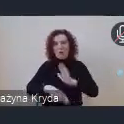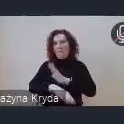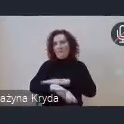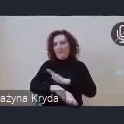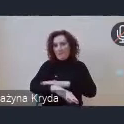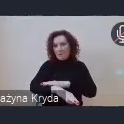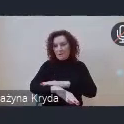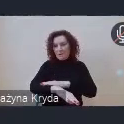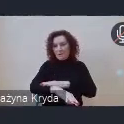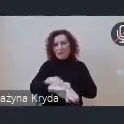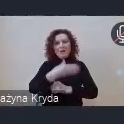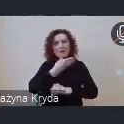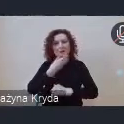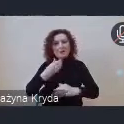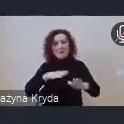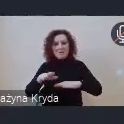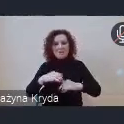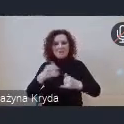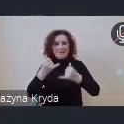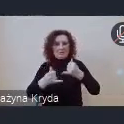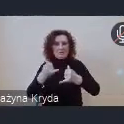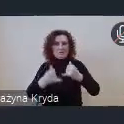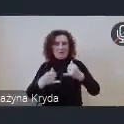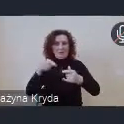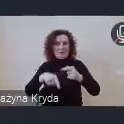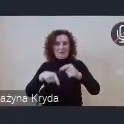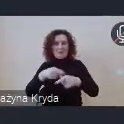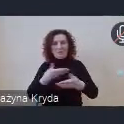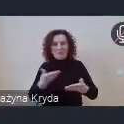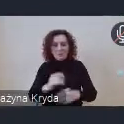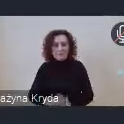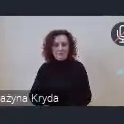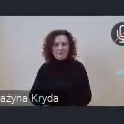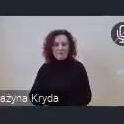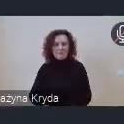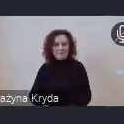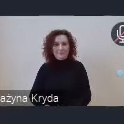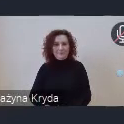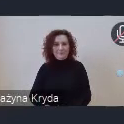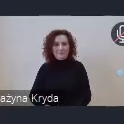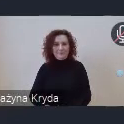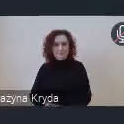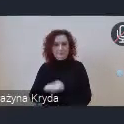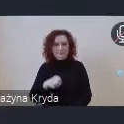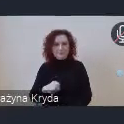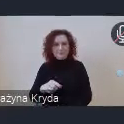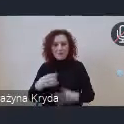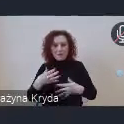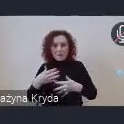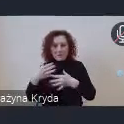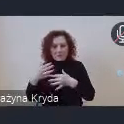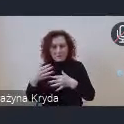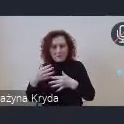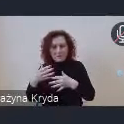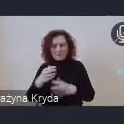stopy i tyle to jest schemat ideowy schodów tak one powinny z grubsza wyglądać w